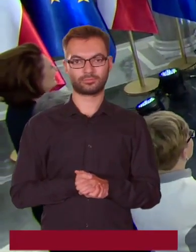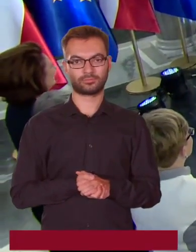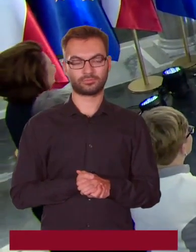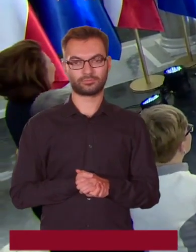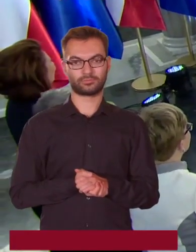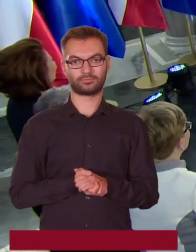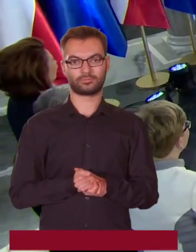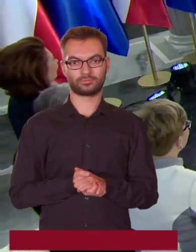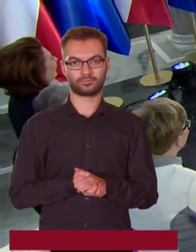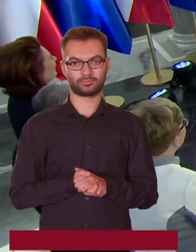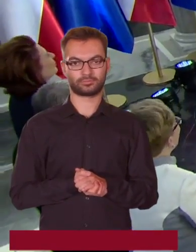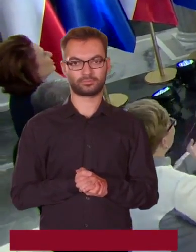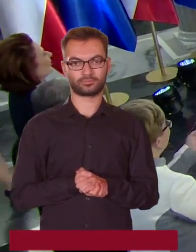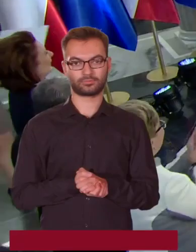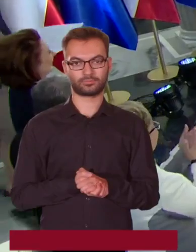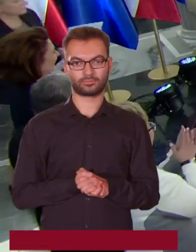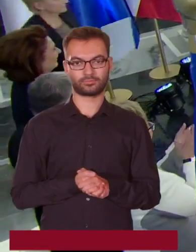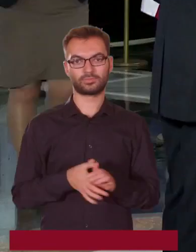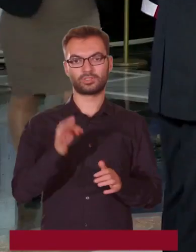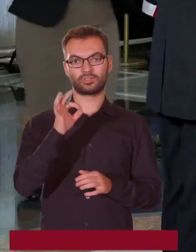Pan Tomasz Marian Głogowski.